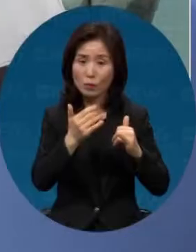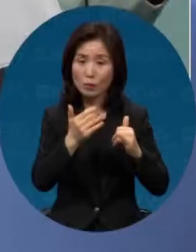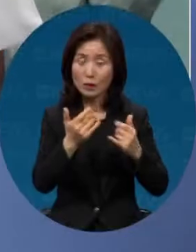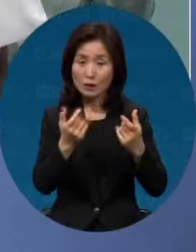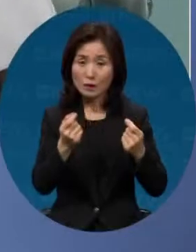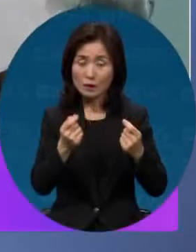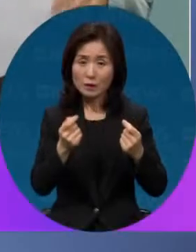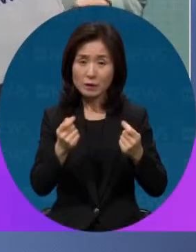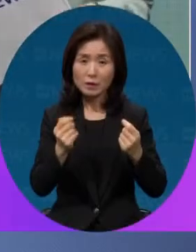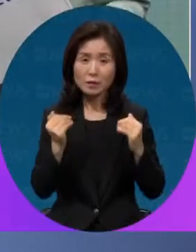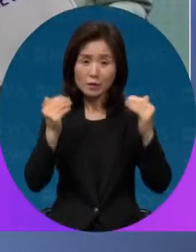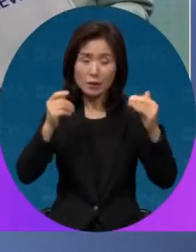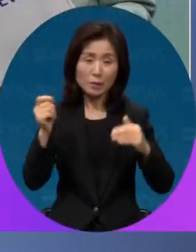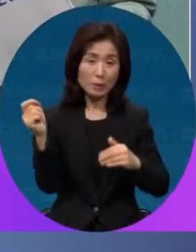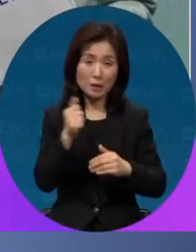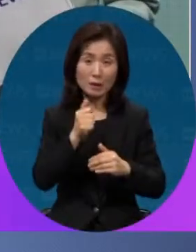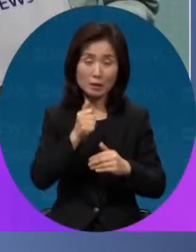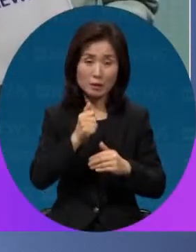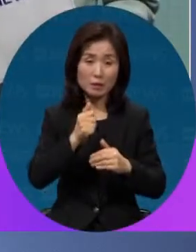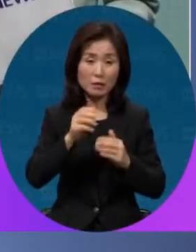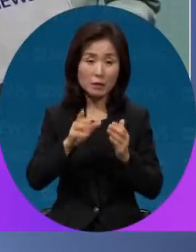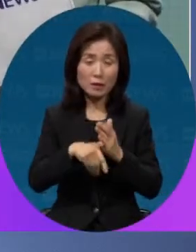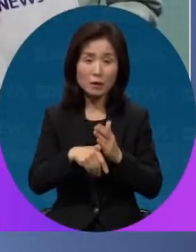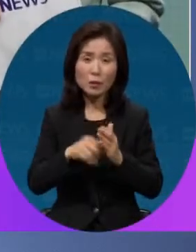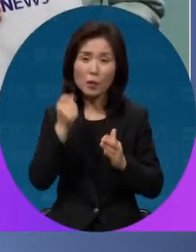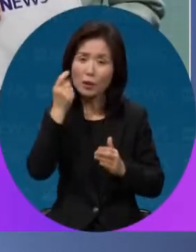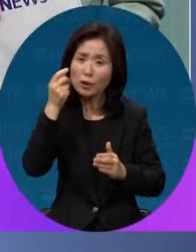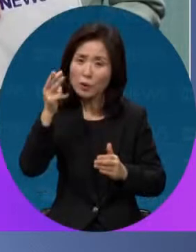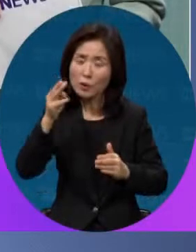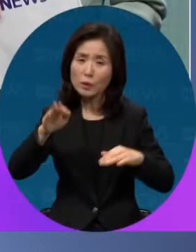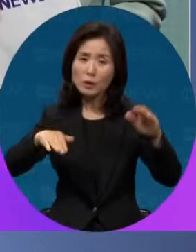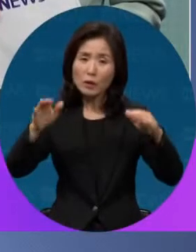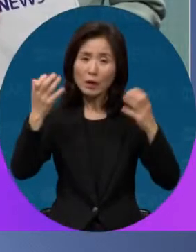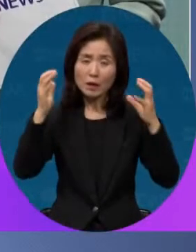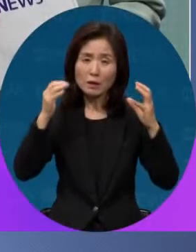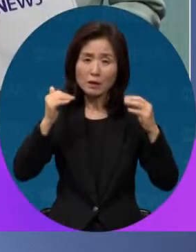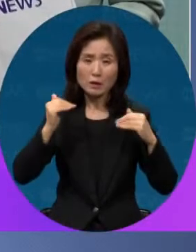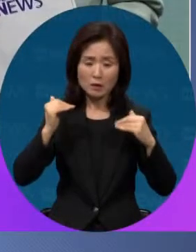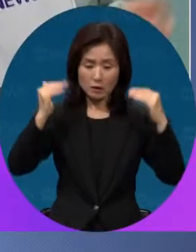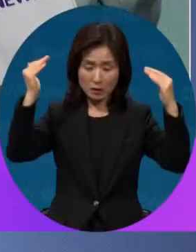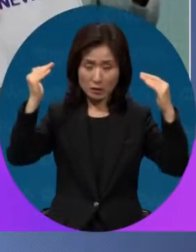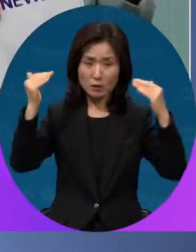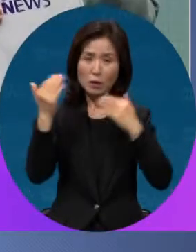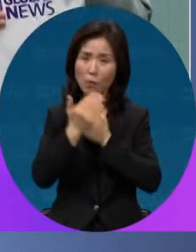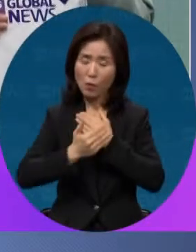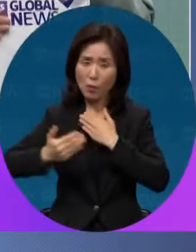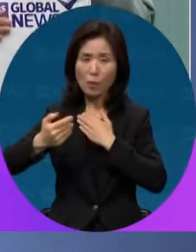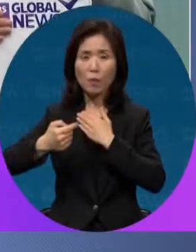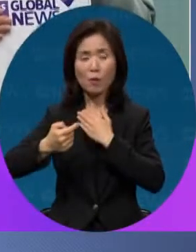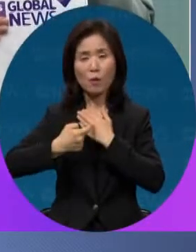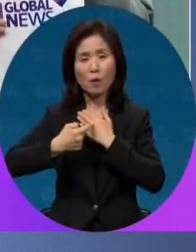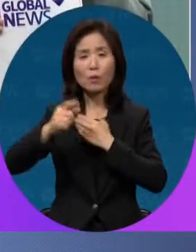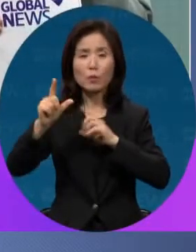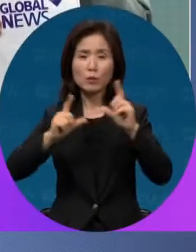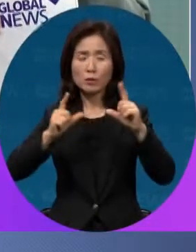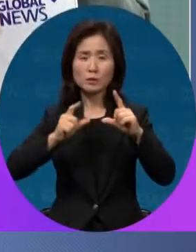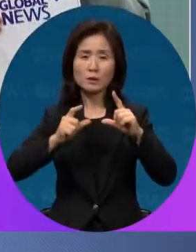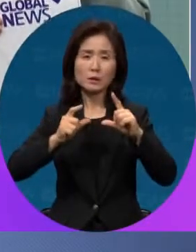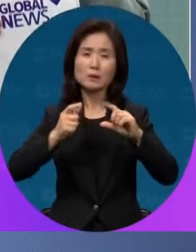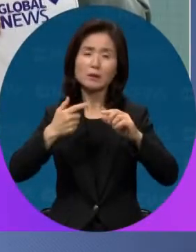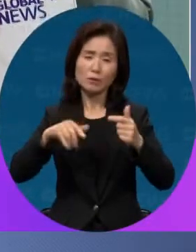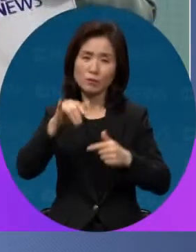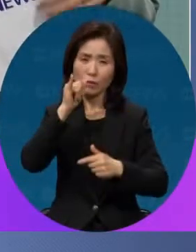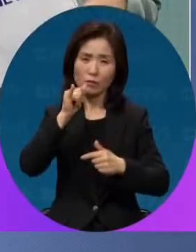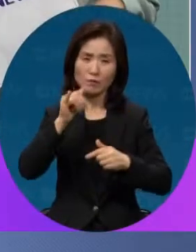성장속도가 빠른 시기에는 담 몇달 차이에도 이 아이들의 키 나체 격증 외형적 요인들이 크게 차이가 날 수 있다는